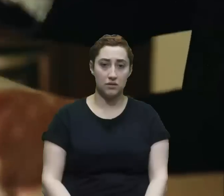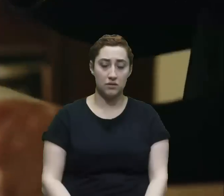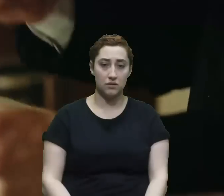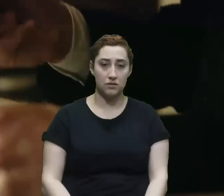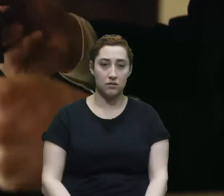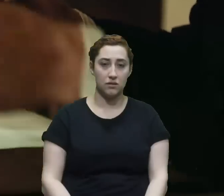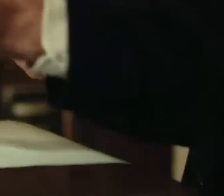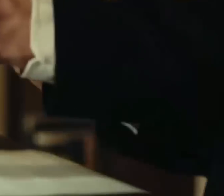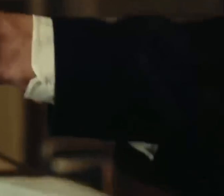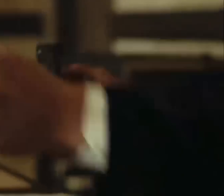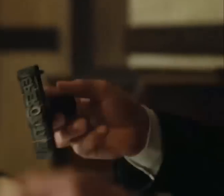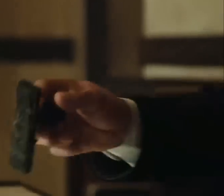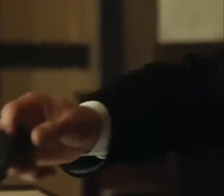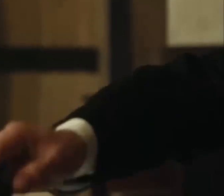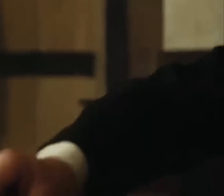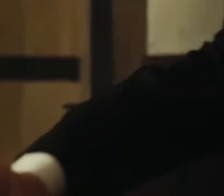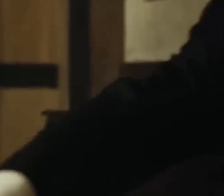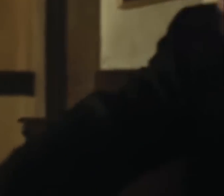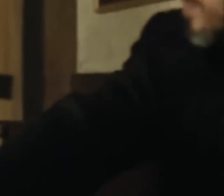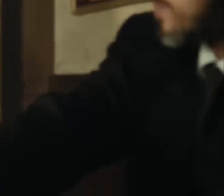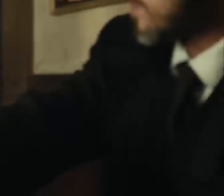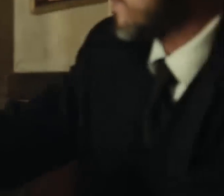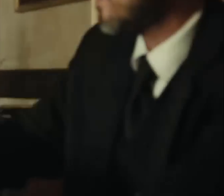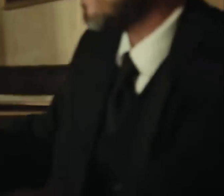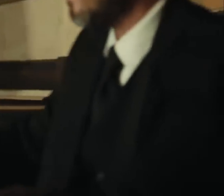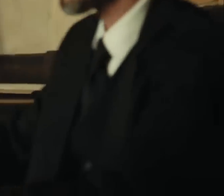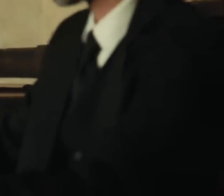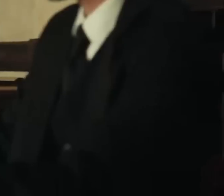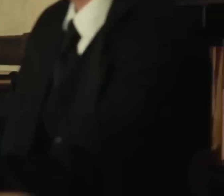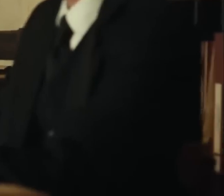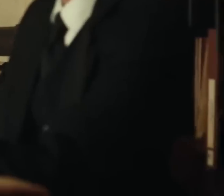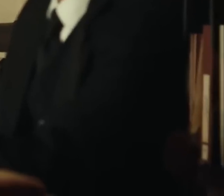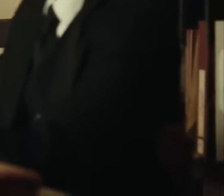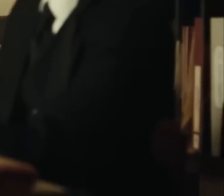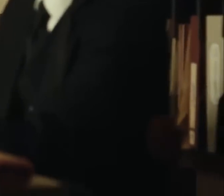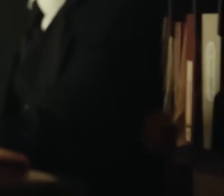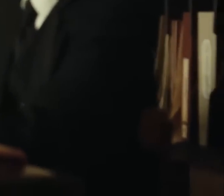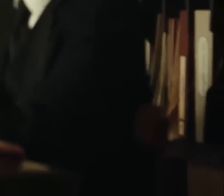Masadaki resmi memur mühür bastığı evrağı bir adama uzattı. Adam gidiyor.